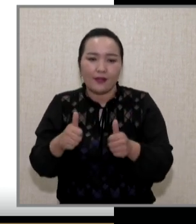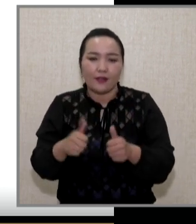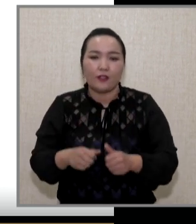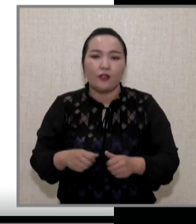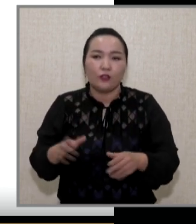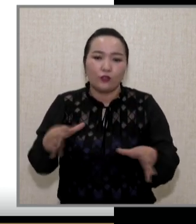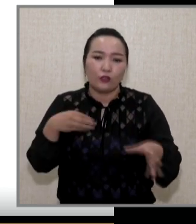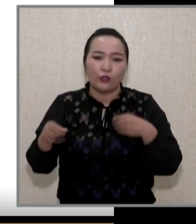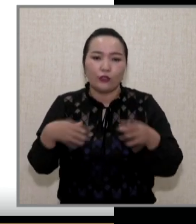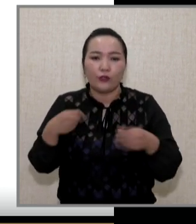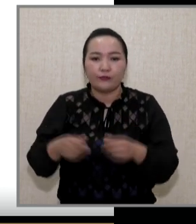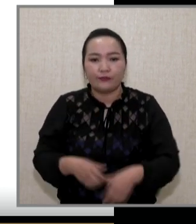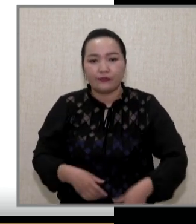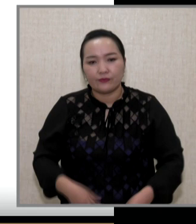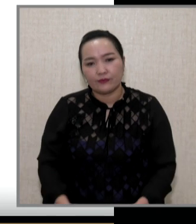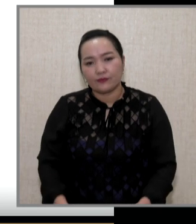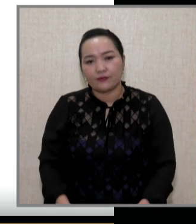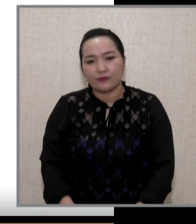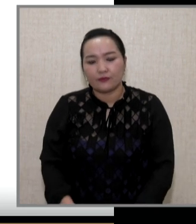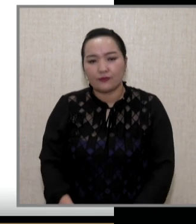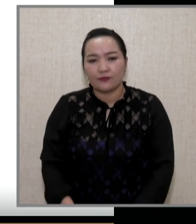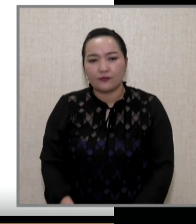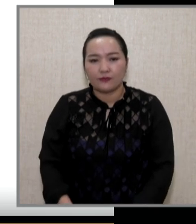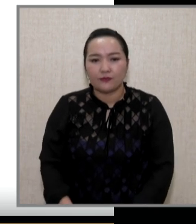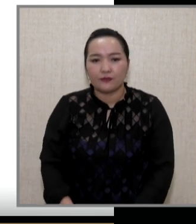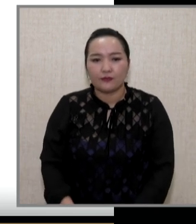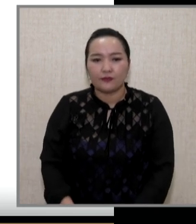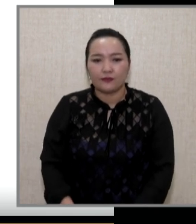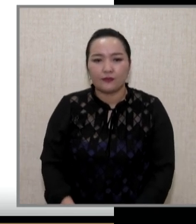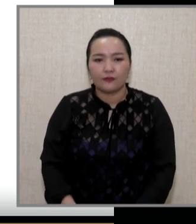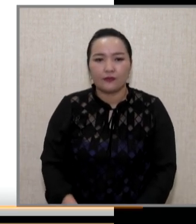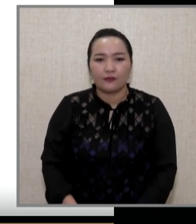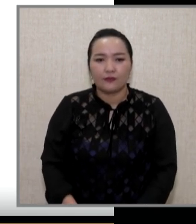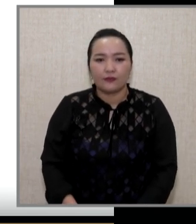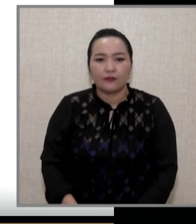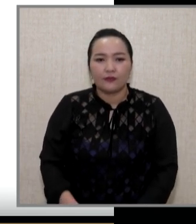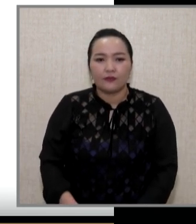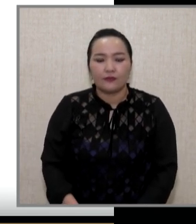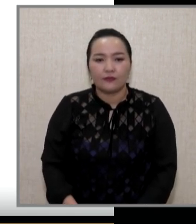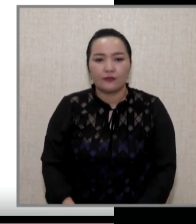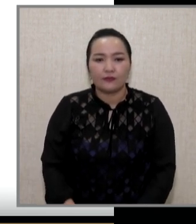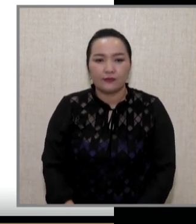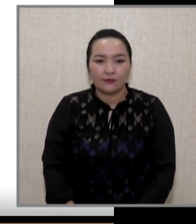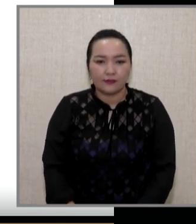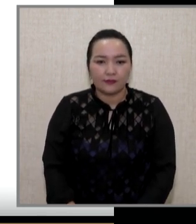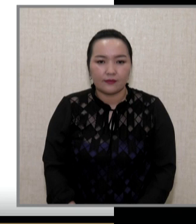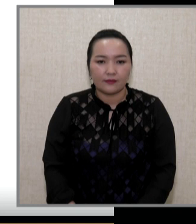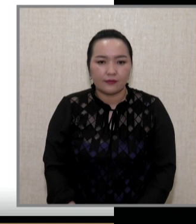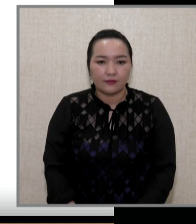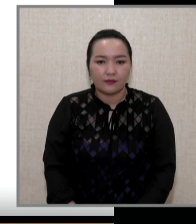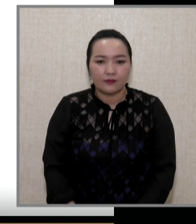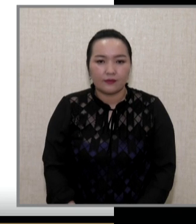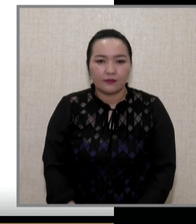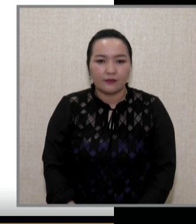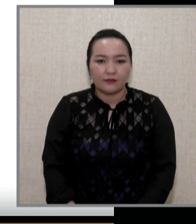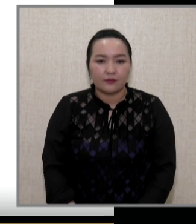хэрэгтэй. За үүнтэй зэрэгцээ хүнсний ногоонуудыг бас сонгож хэрэглэхийг зөвлөж байна. За дараа нь бол жимснээс чацарган найс зэрэг нь хүний бас